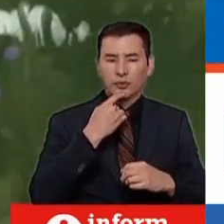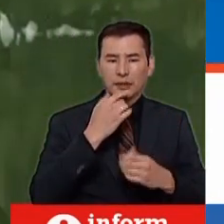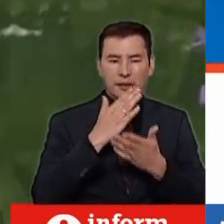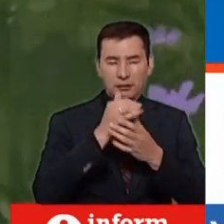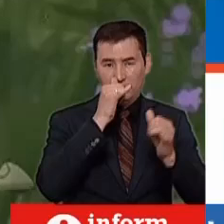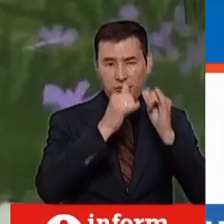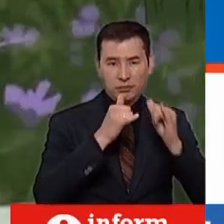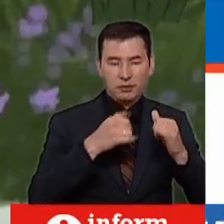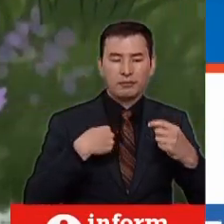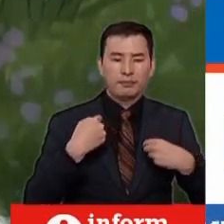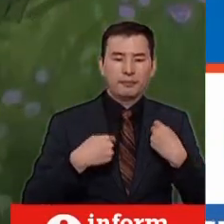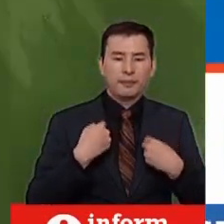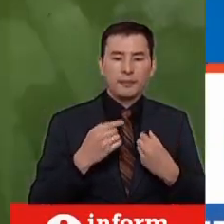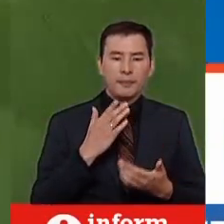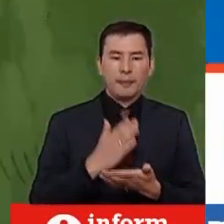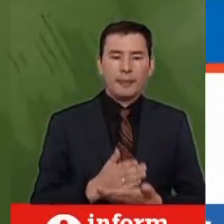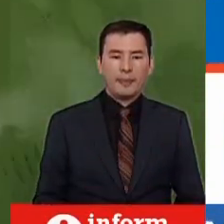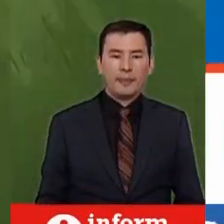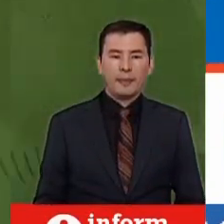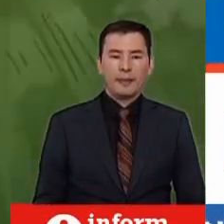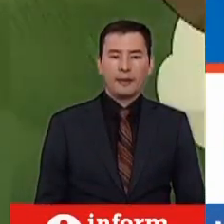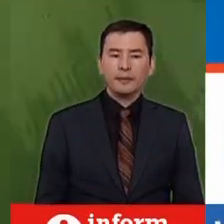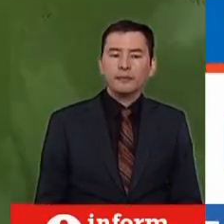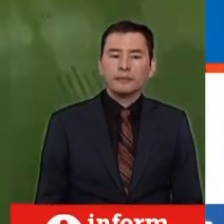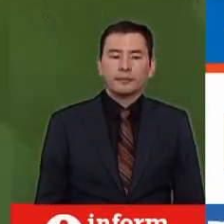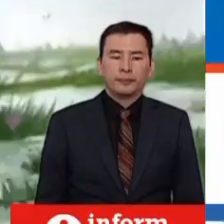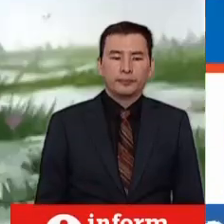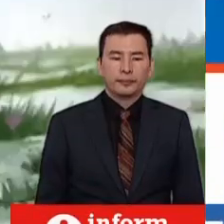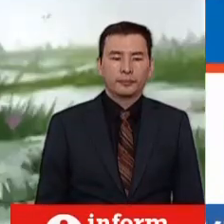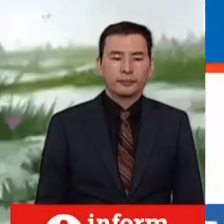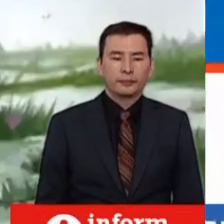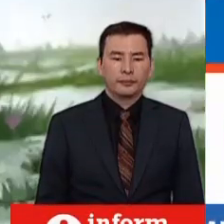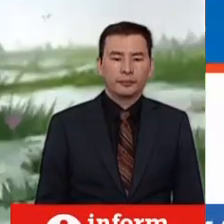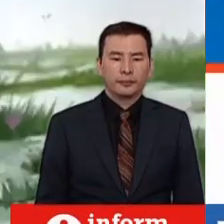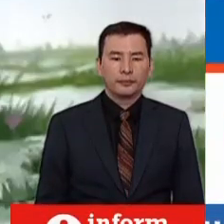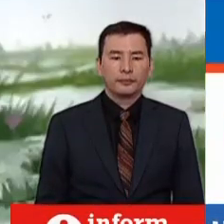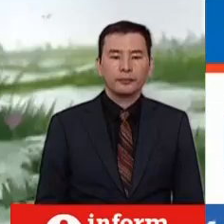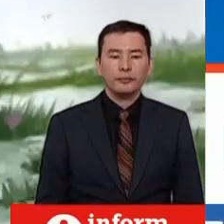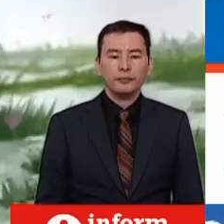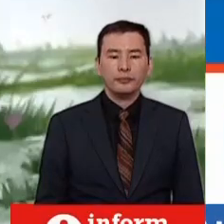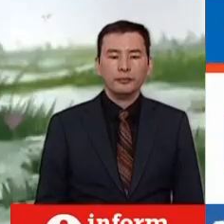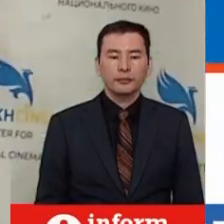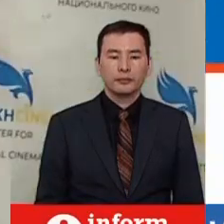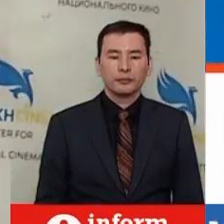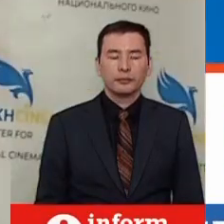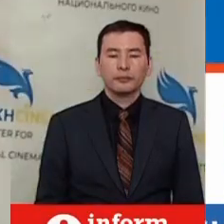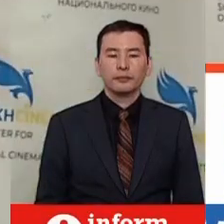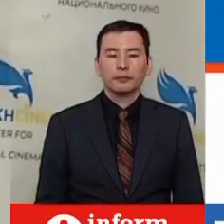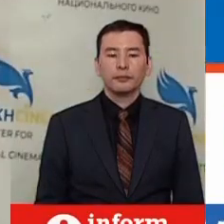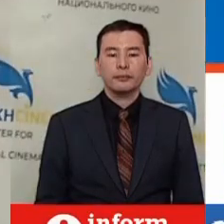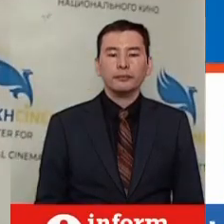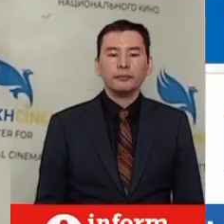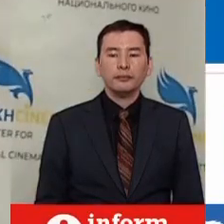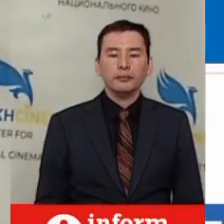конкурстың өзіндік ережелері мен қағидалары бар екенін айтады. Сонымен бірге ол туралы әрқайсысына жеке жазып жібердік деп отыр.